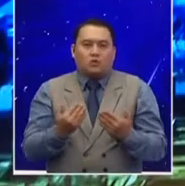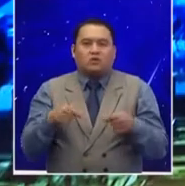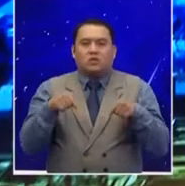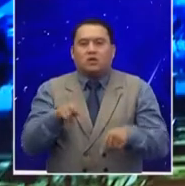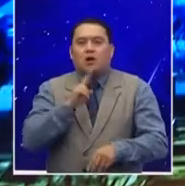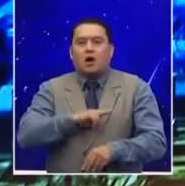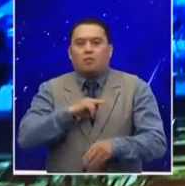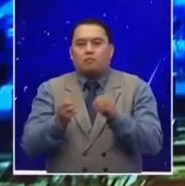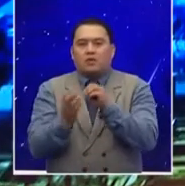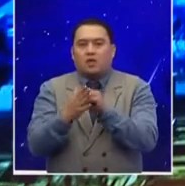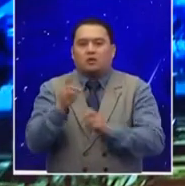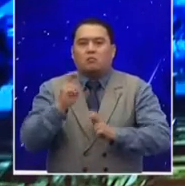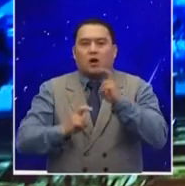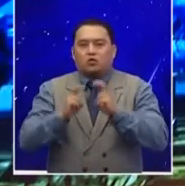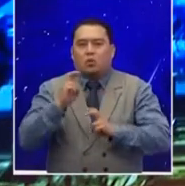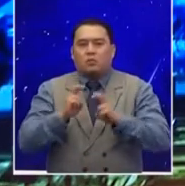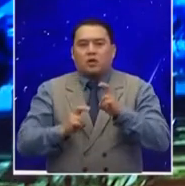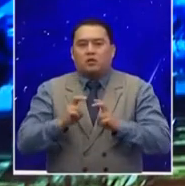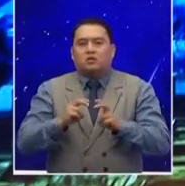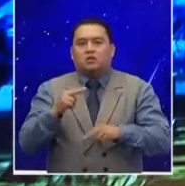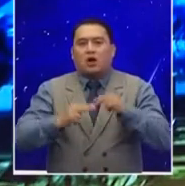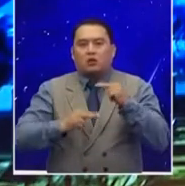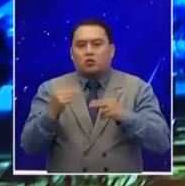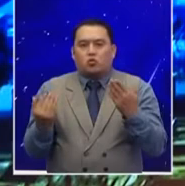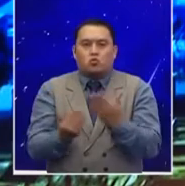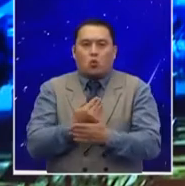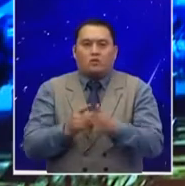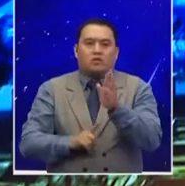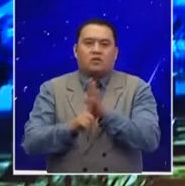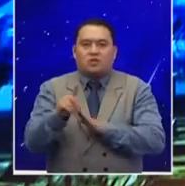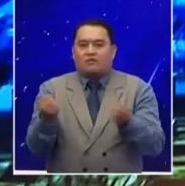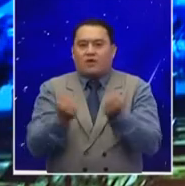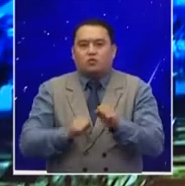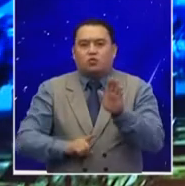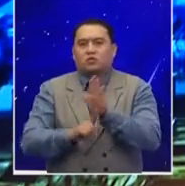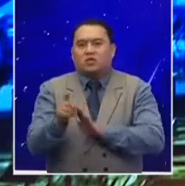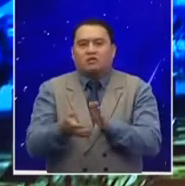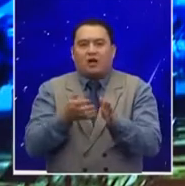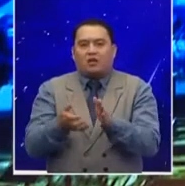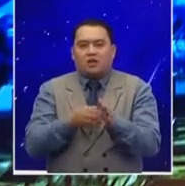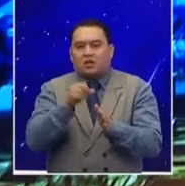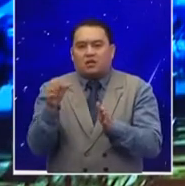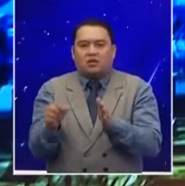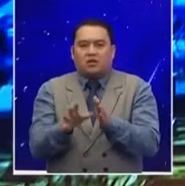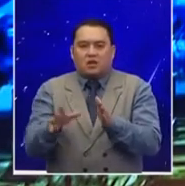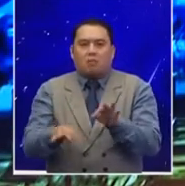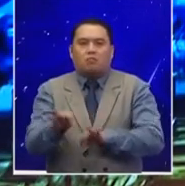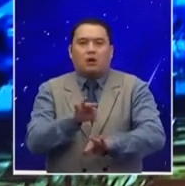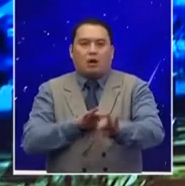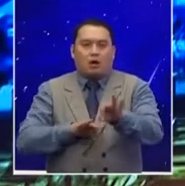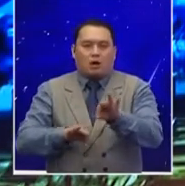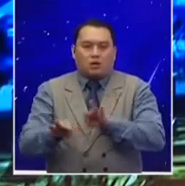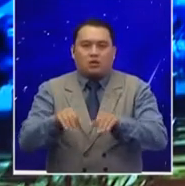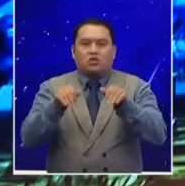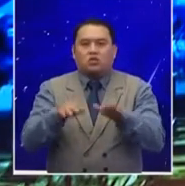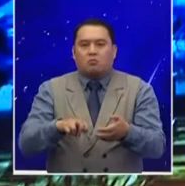здесь работают 15 промышленных предприятий, а строительство новых невозможно начать из-за дефицита энергомощности. Проект